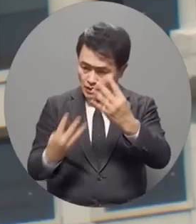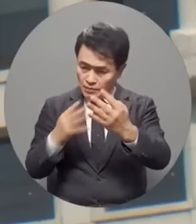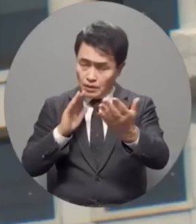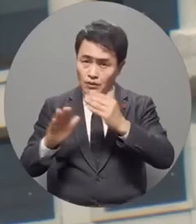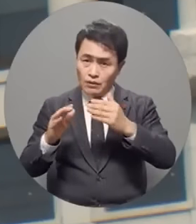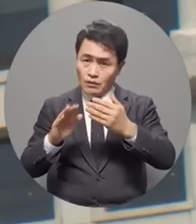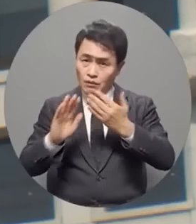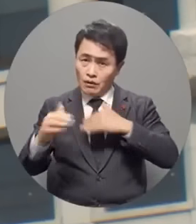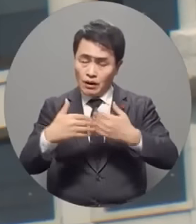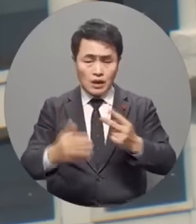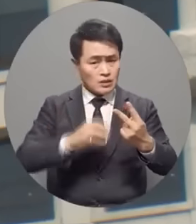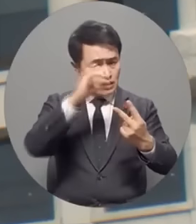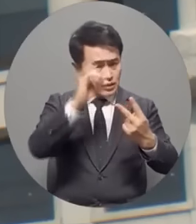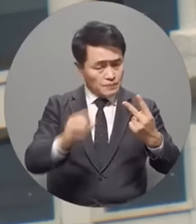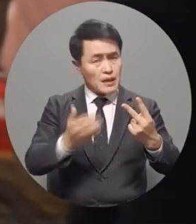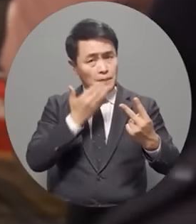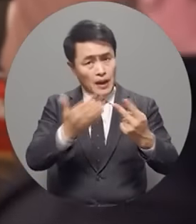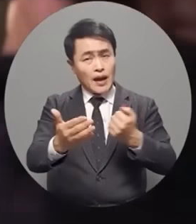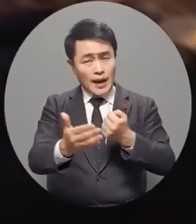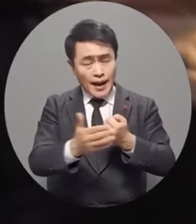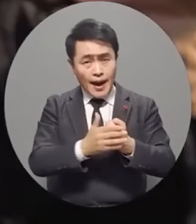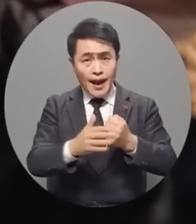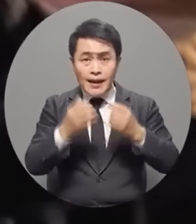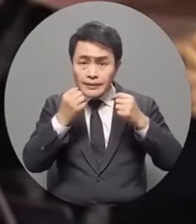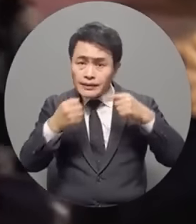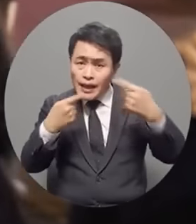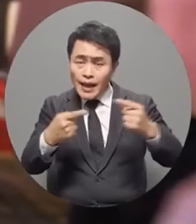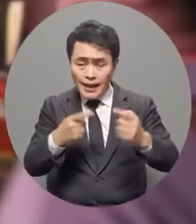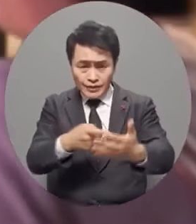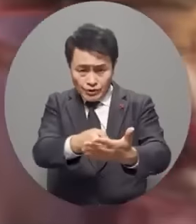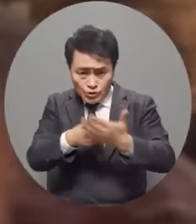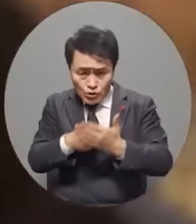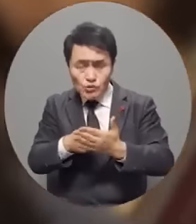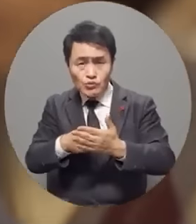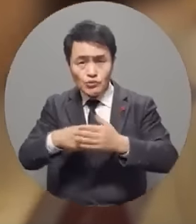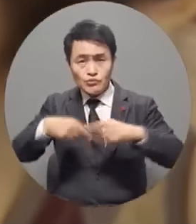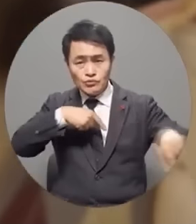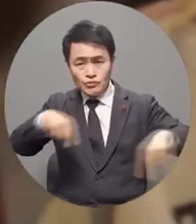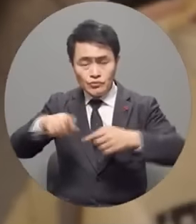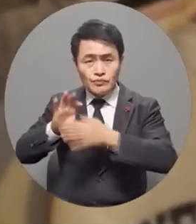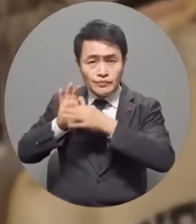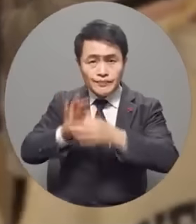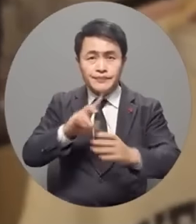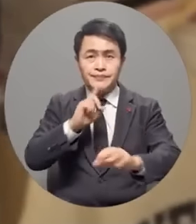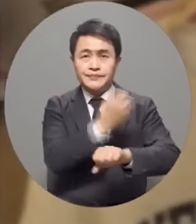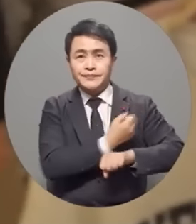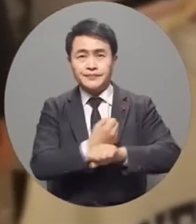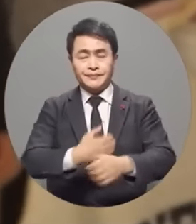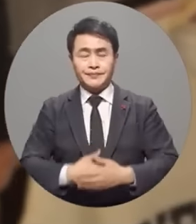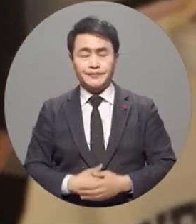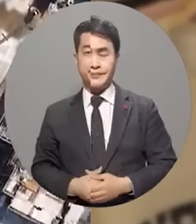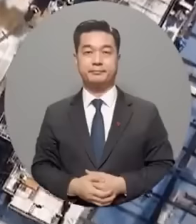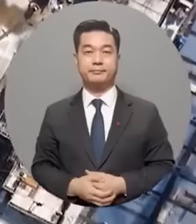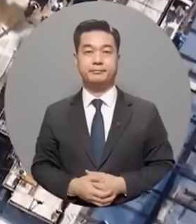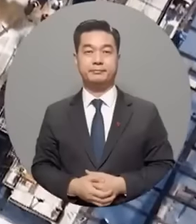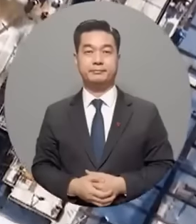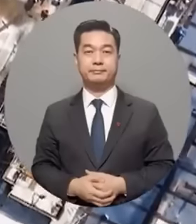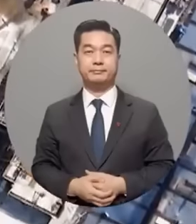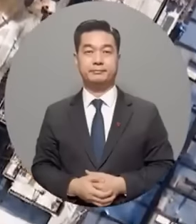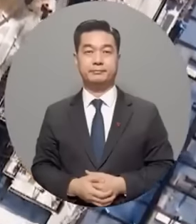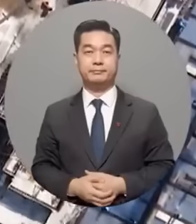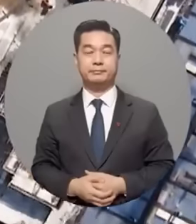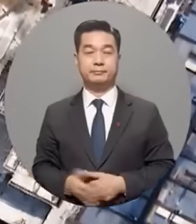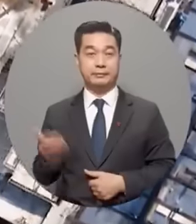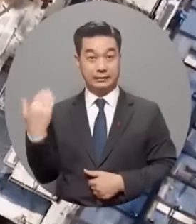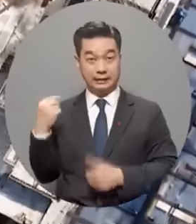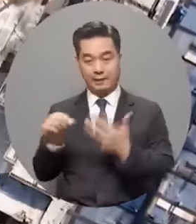이후에야 2%에 이를 것으로 보고 새해에도 긴축 기조를 지속하겠다고 밝혔습니다. MBC 뉴스 고재민입니다. 지난